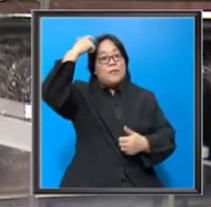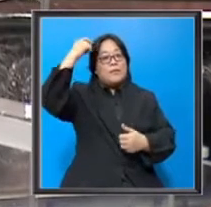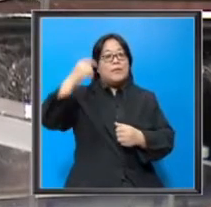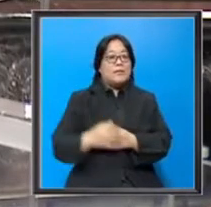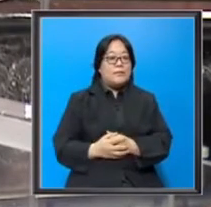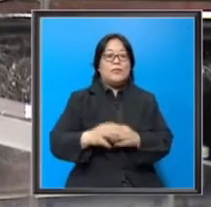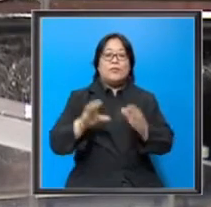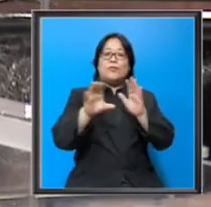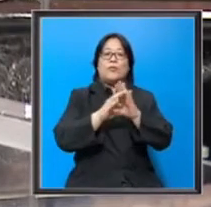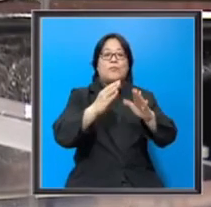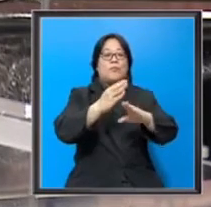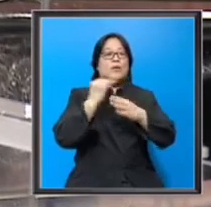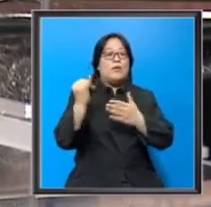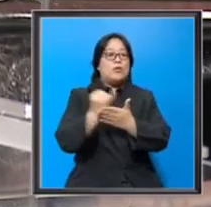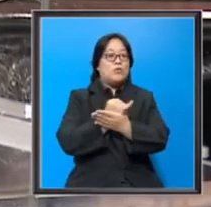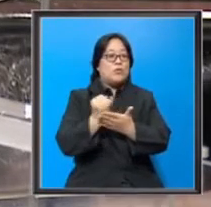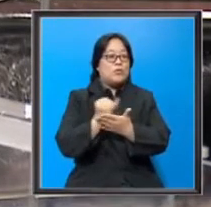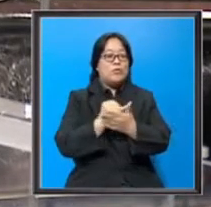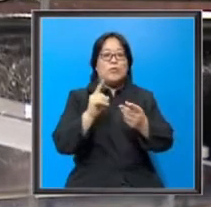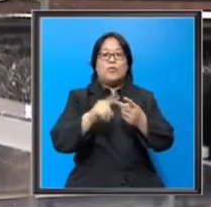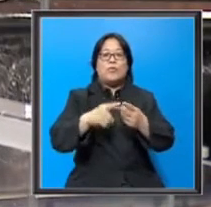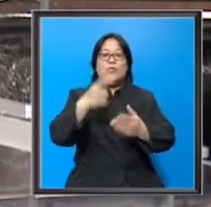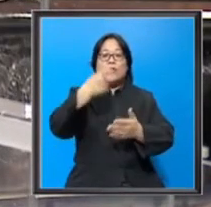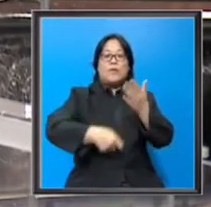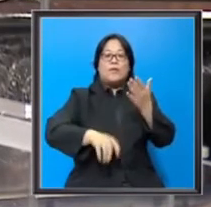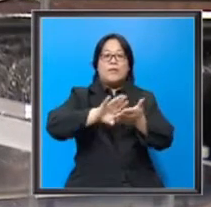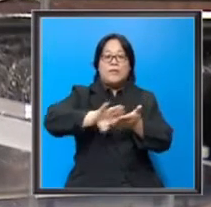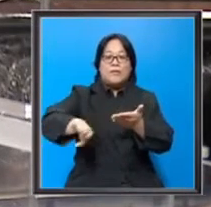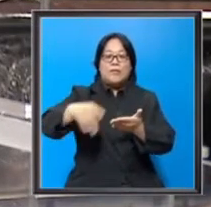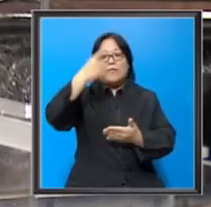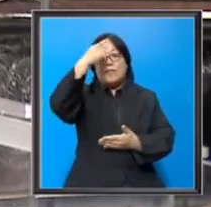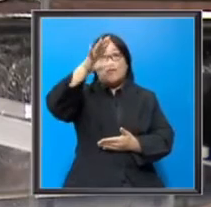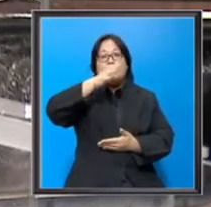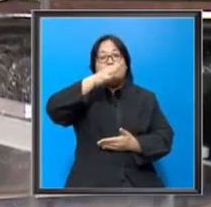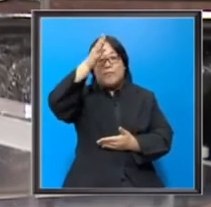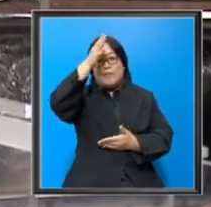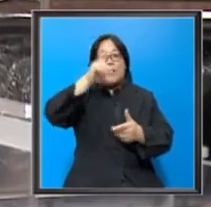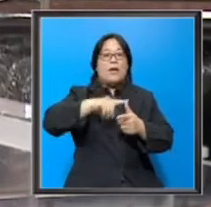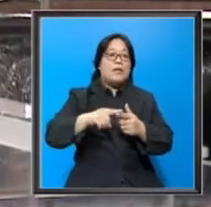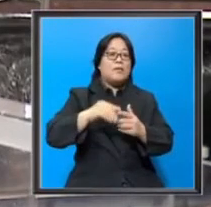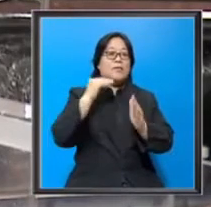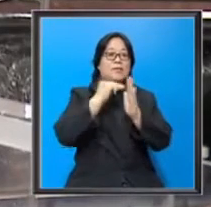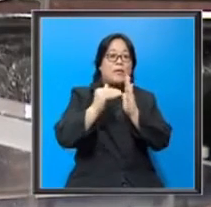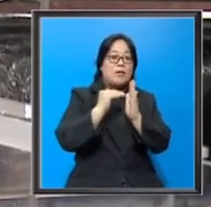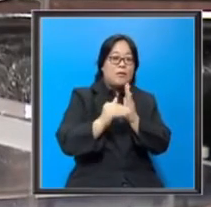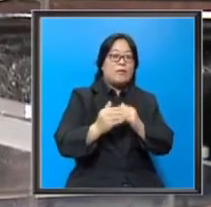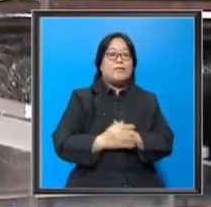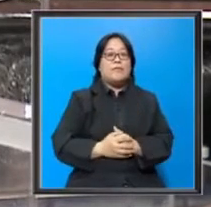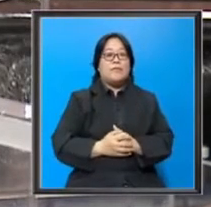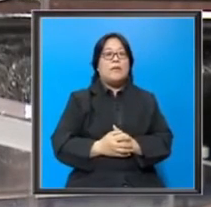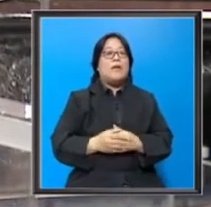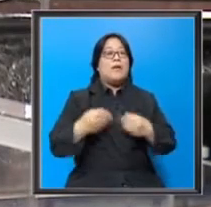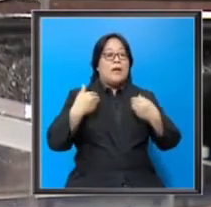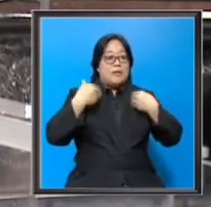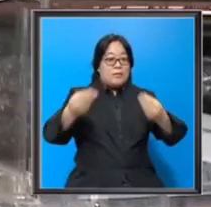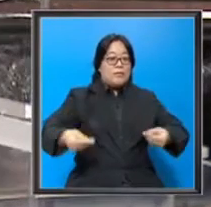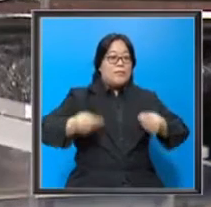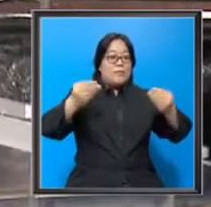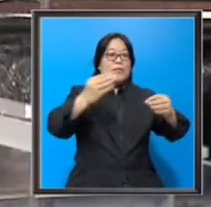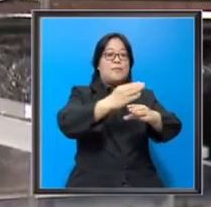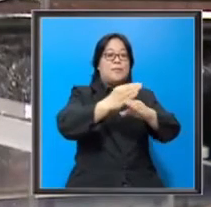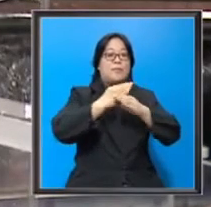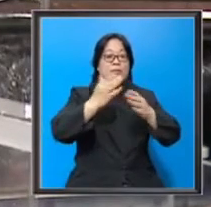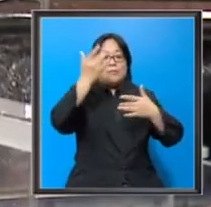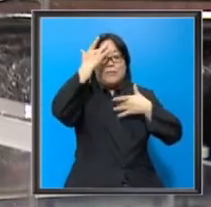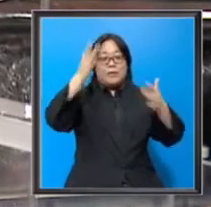seperti perlindungan insurance memberi Cukai pendapatan untuk ibu Bapa atau saudara Maro yang memberikan perlindungan kepada